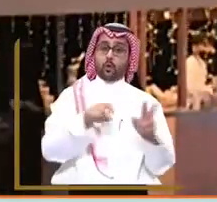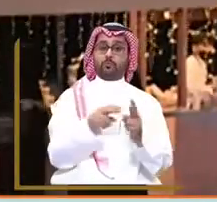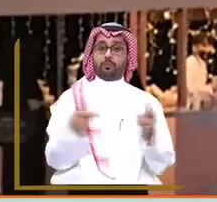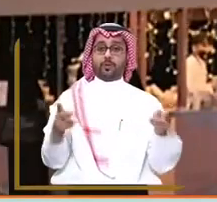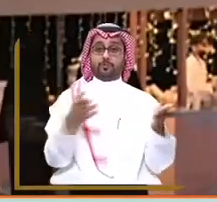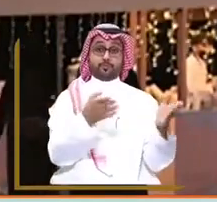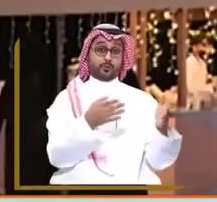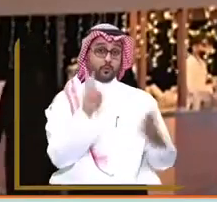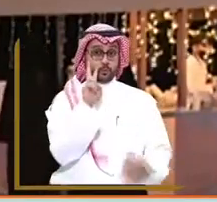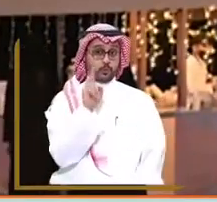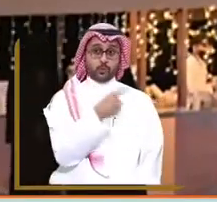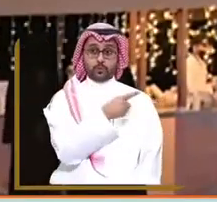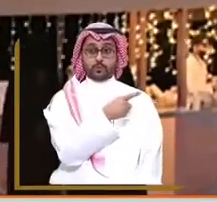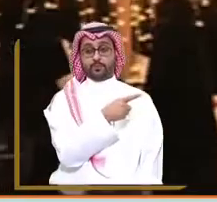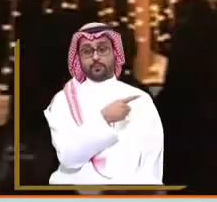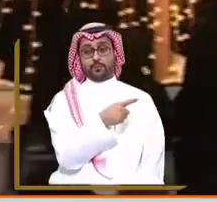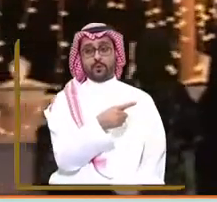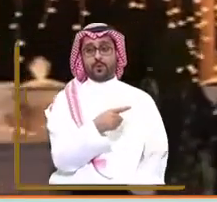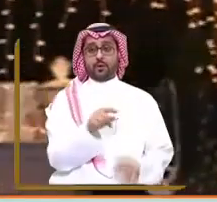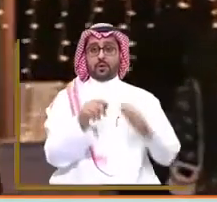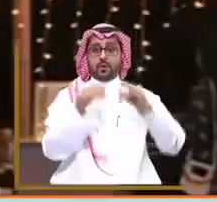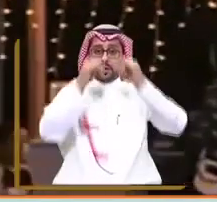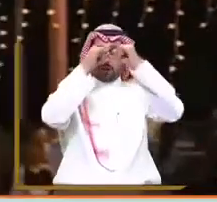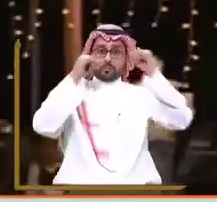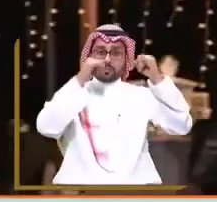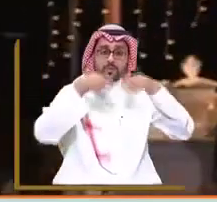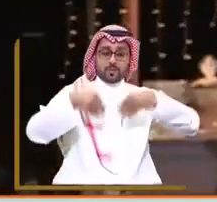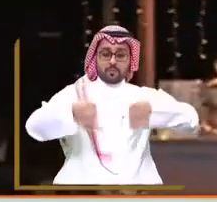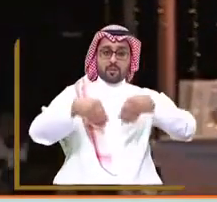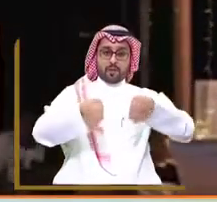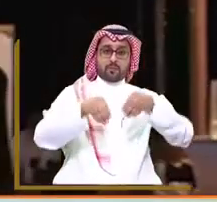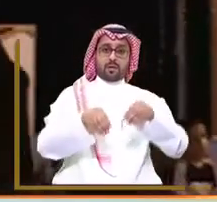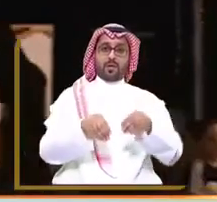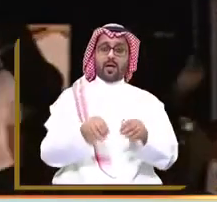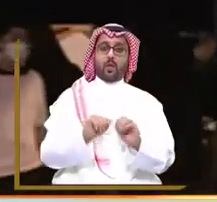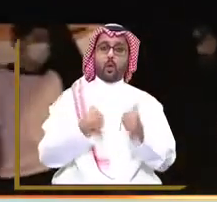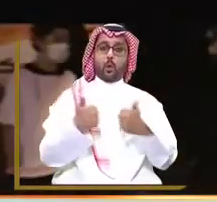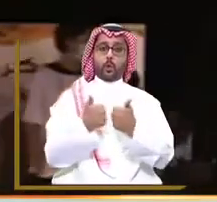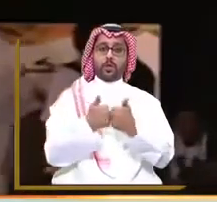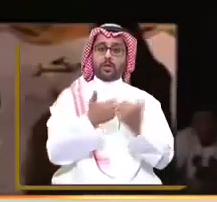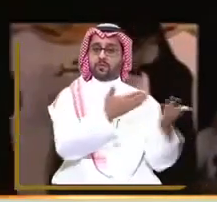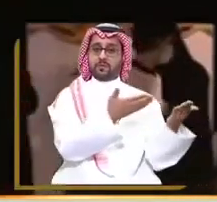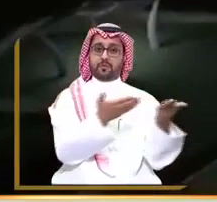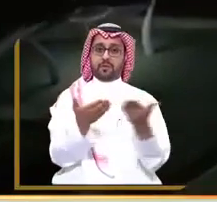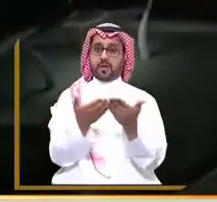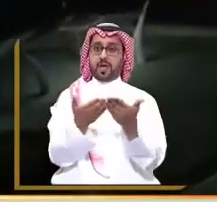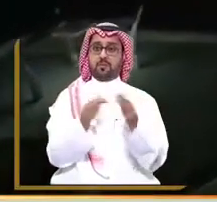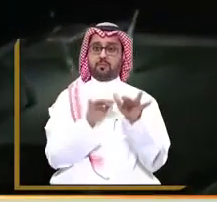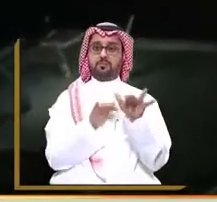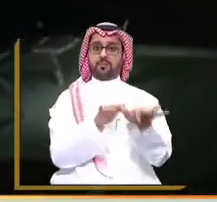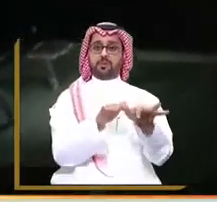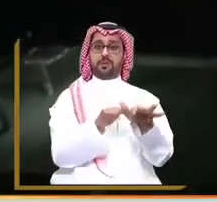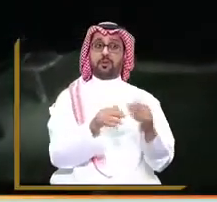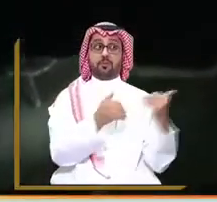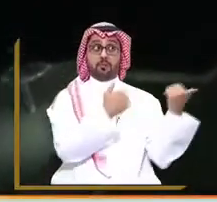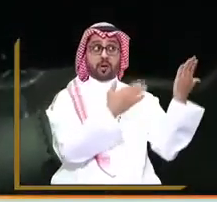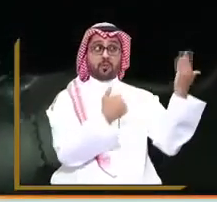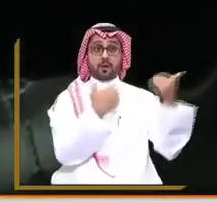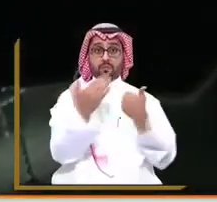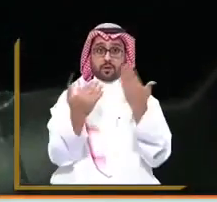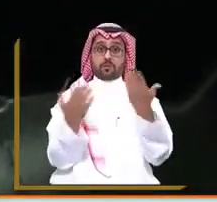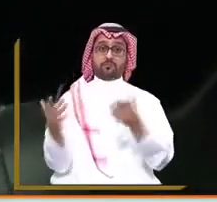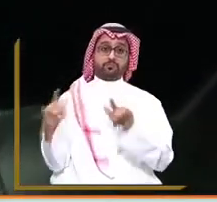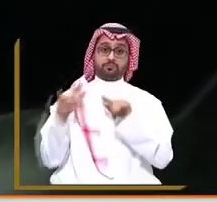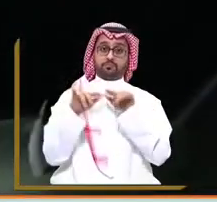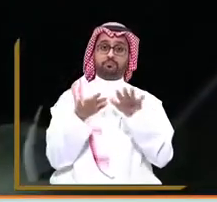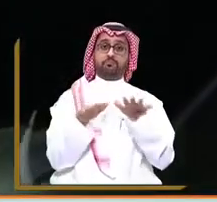بلدية تخدم المنطقة وتساهم في رفع مستوى جودة الحياة للسكان خاصة، ولتكون مصدر جذب للسياحة الخارجية